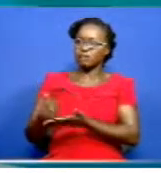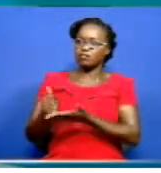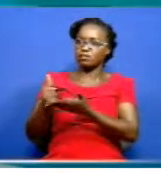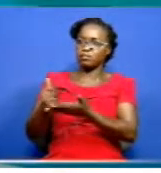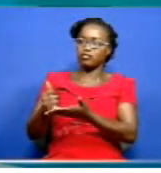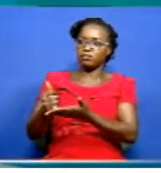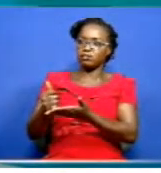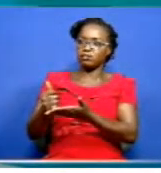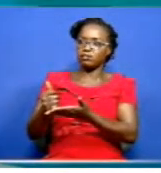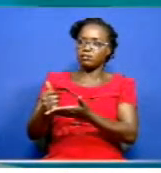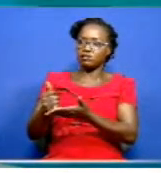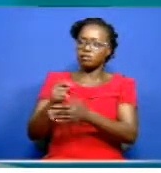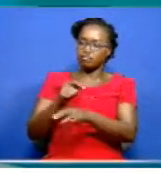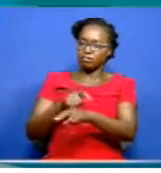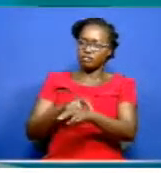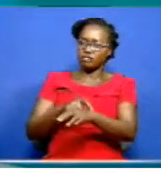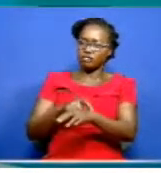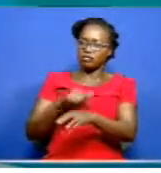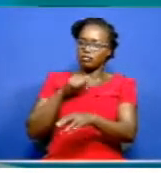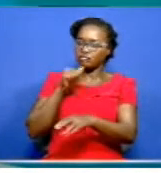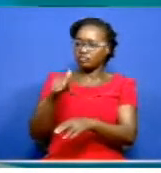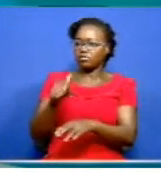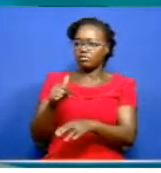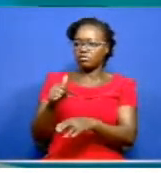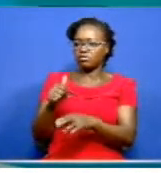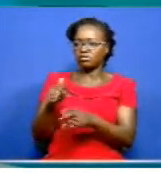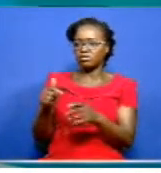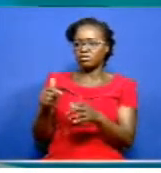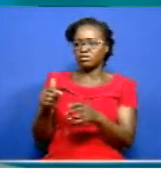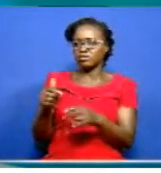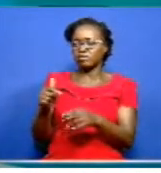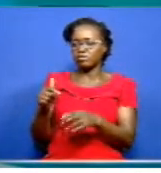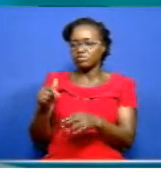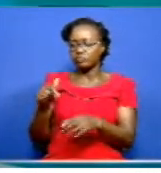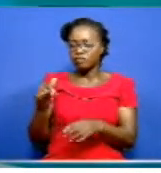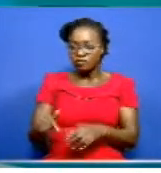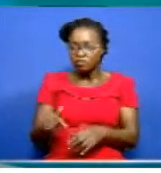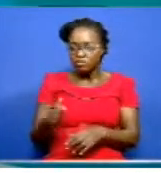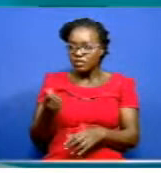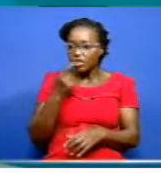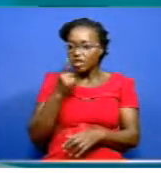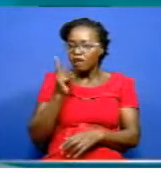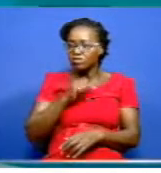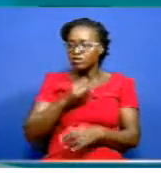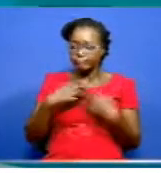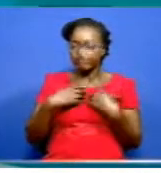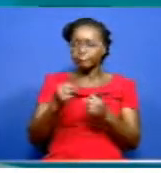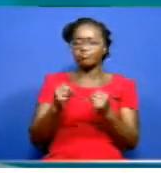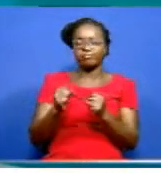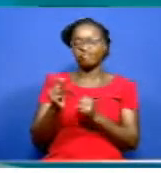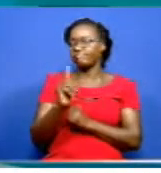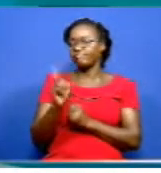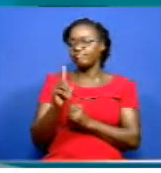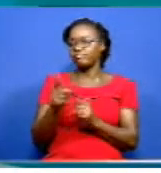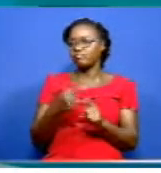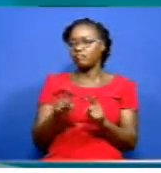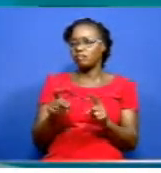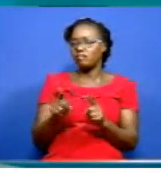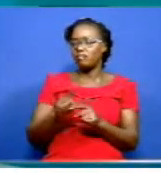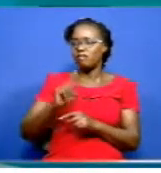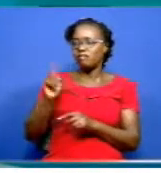na itachukua muda. Si kitu ati ni kama ataenda leo kunywa dawa apone. Ni kitu ambacho